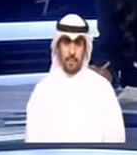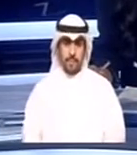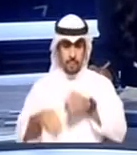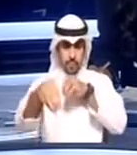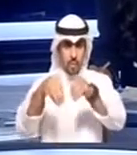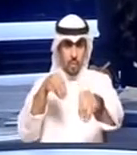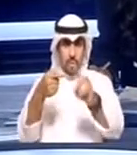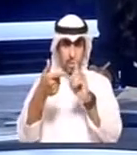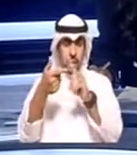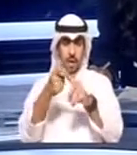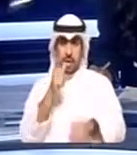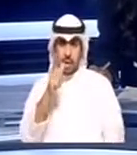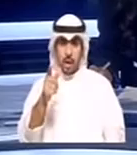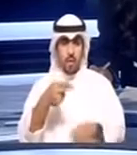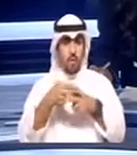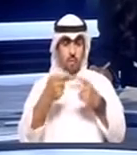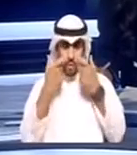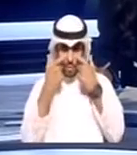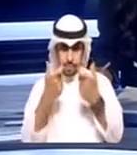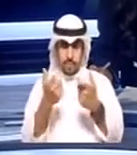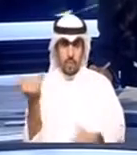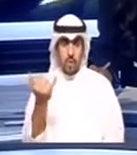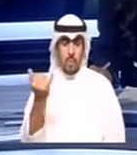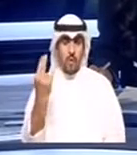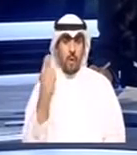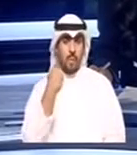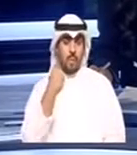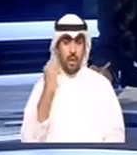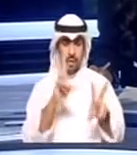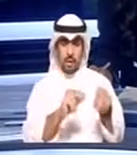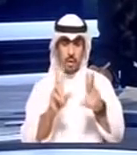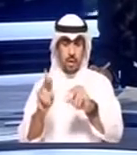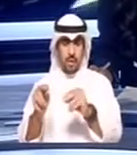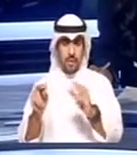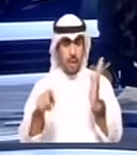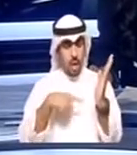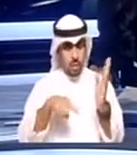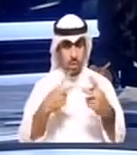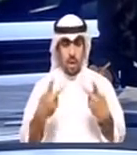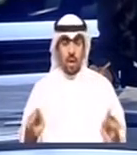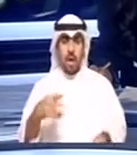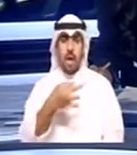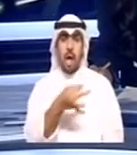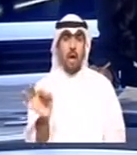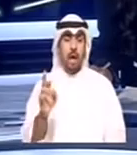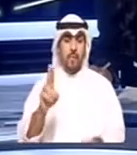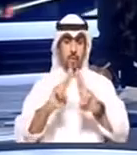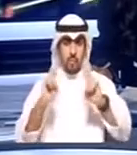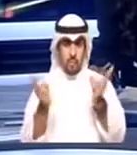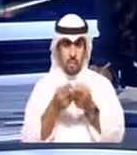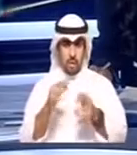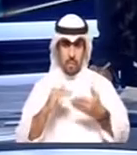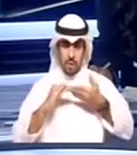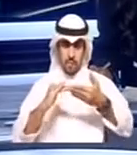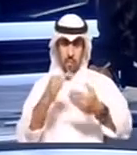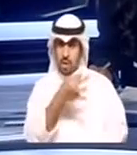اكد حرص دوله الكويت على الالتزام بالتعهدات والمساهمات التي تعلن عنها في المؤتمرات الدوليه اتجاه المساعدات الانسانيه